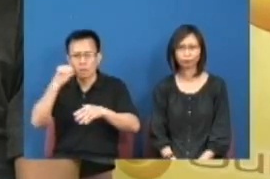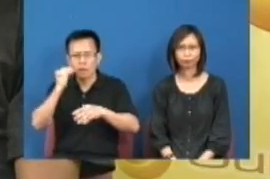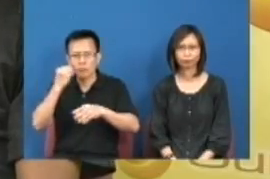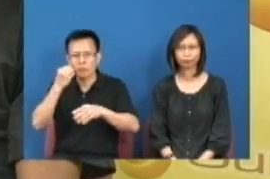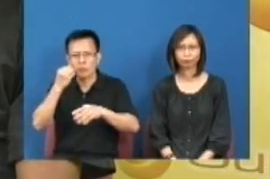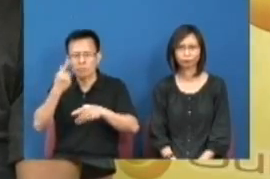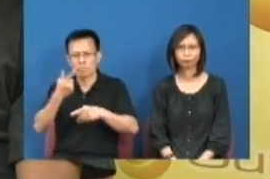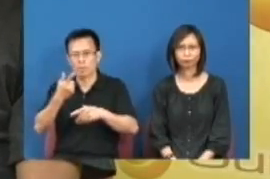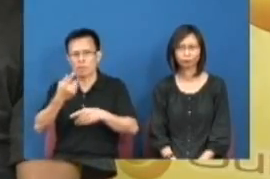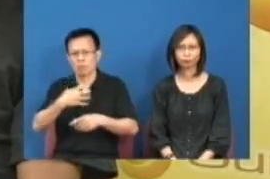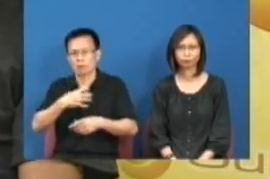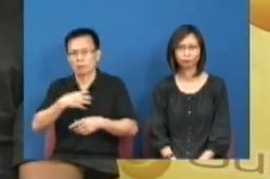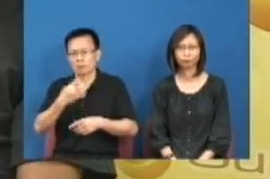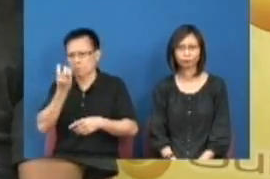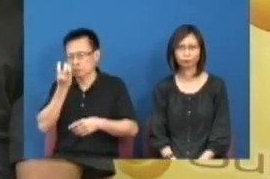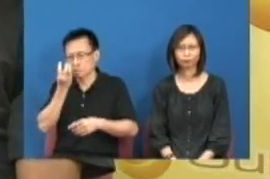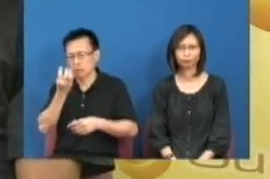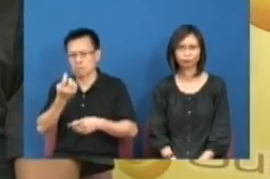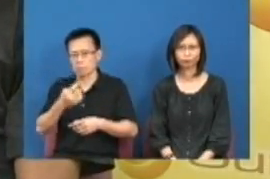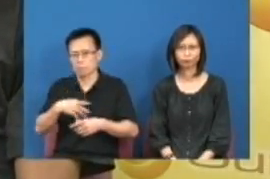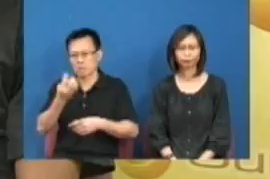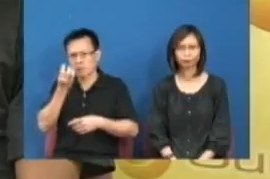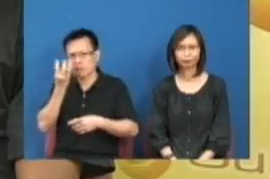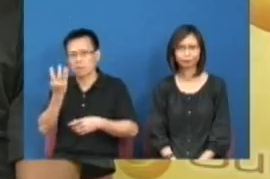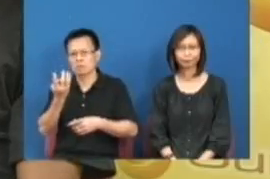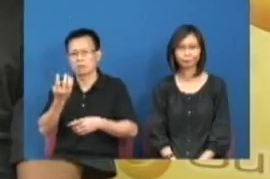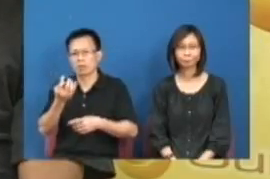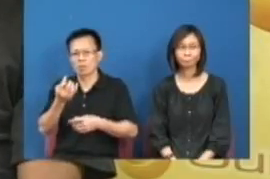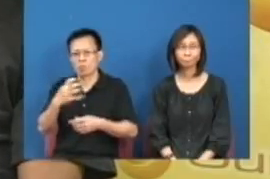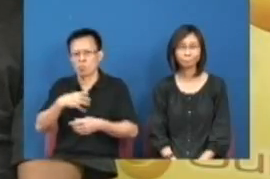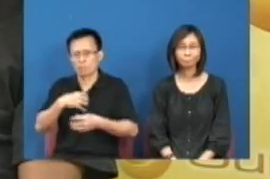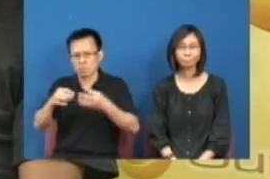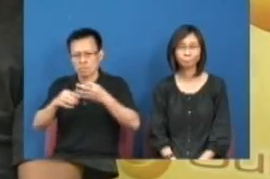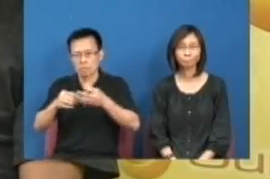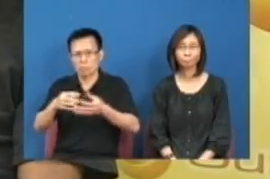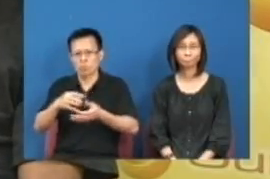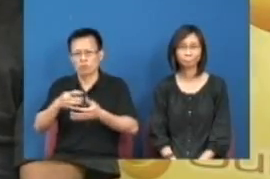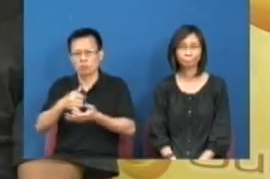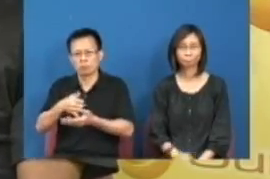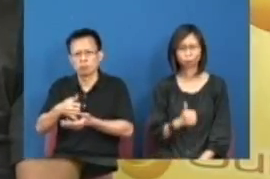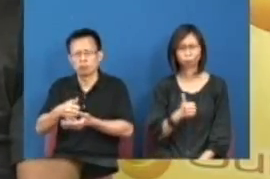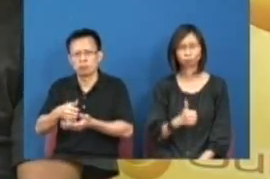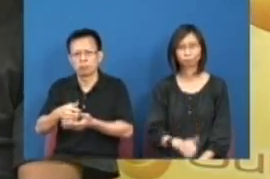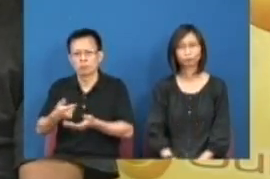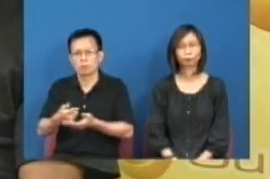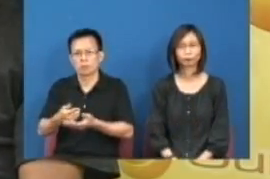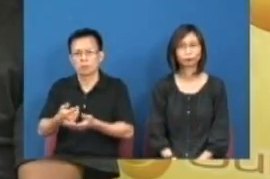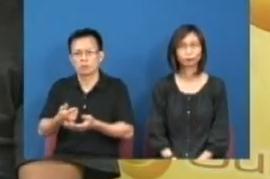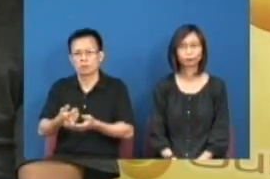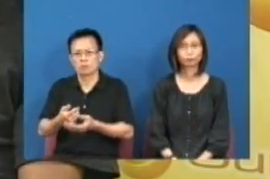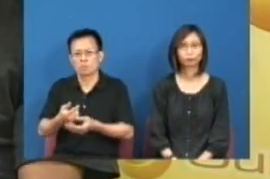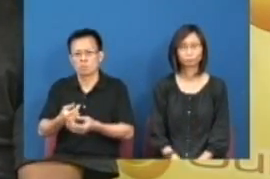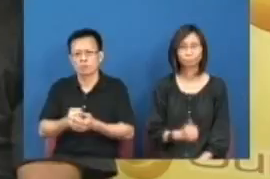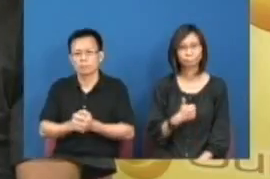被人看得他是無能的，當然對中共的內鬥來說，習近平是屬於非常不利的地方，因為這少少香港都管不